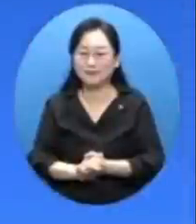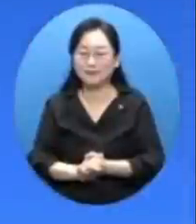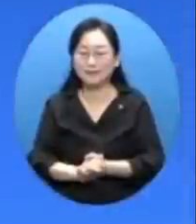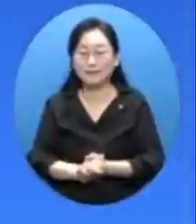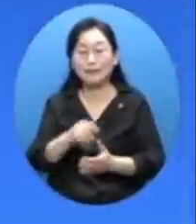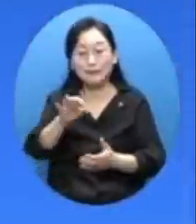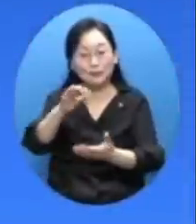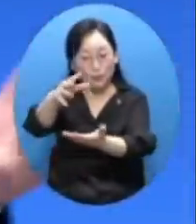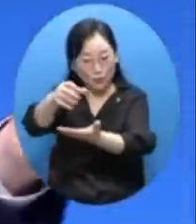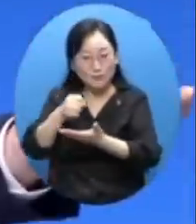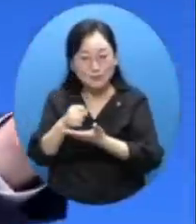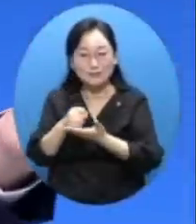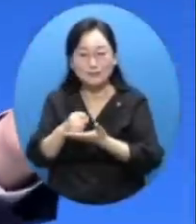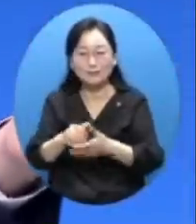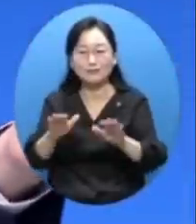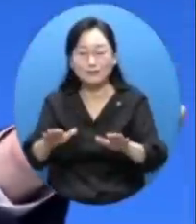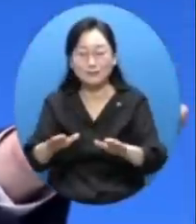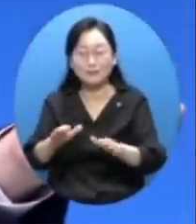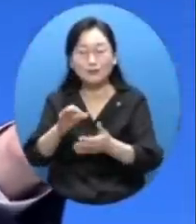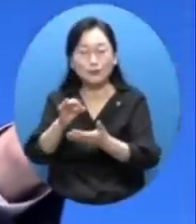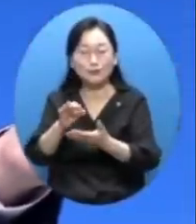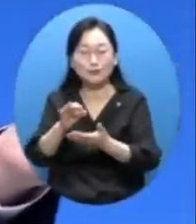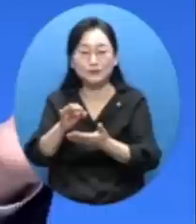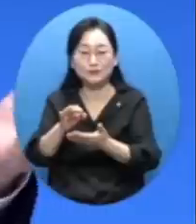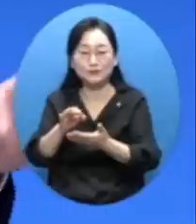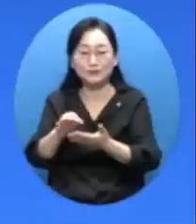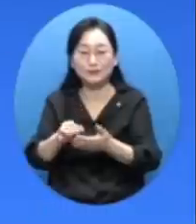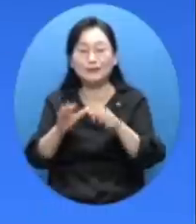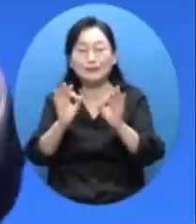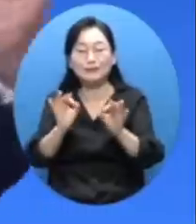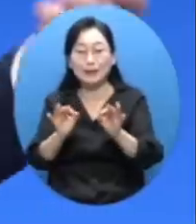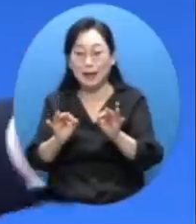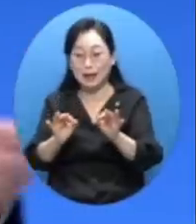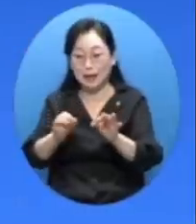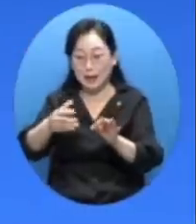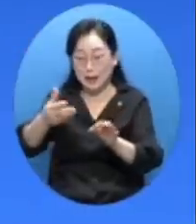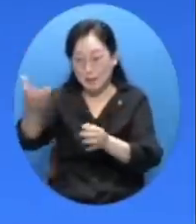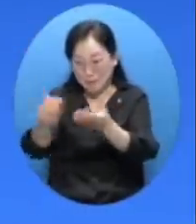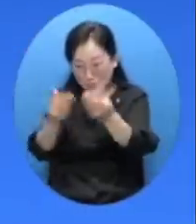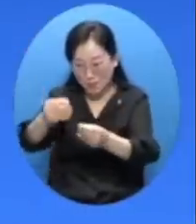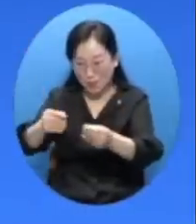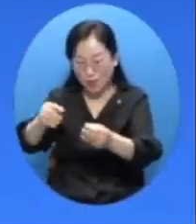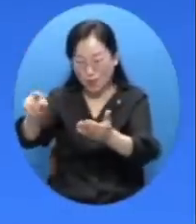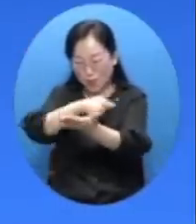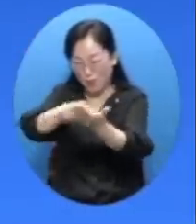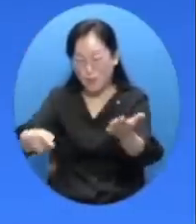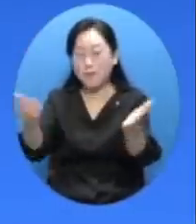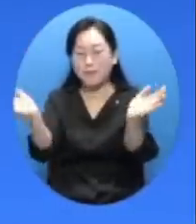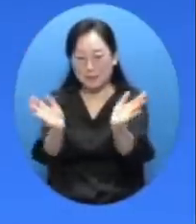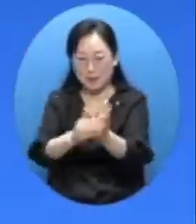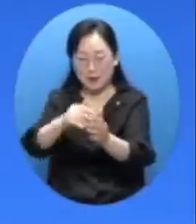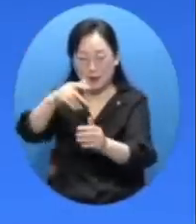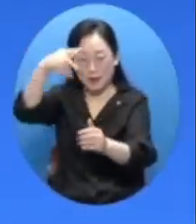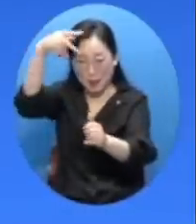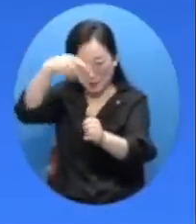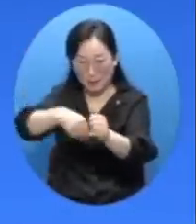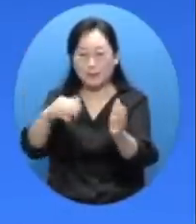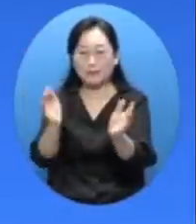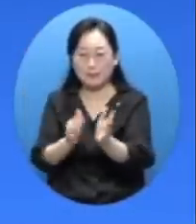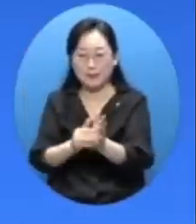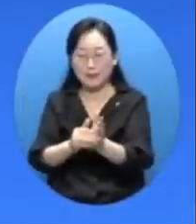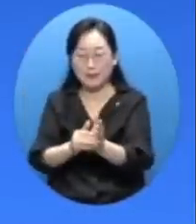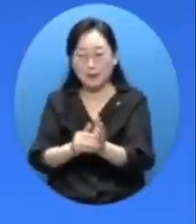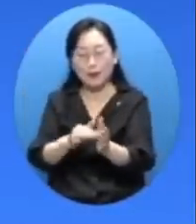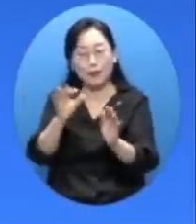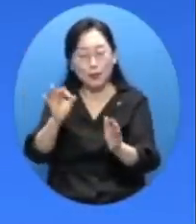그래서 그로 우리가 그 돈을 은행에 융자 받던 거 다 갚고 그다음에 너무나 금액이